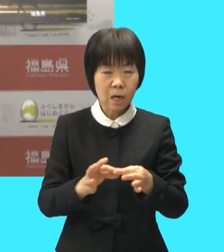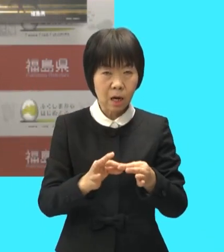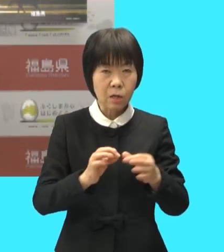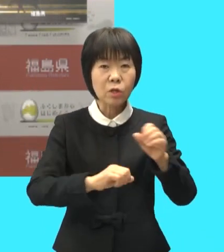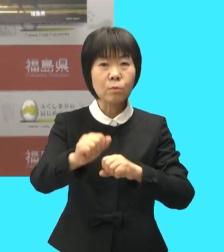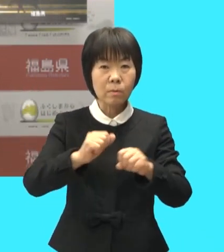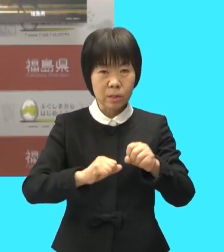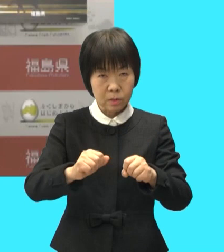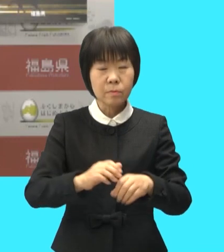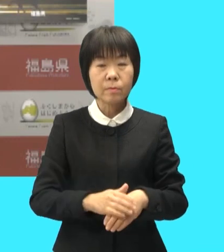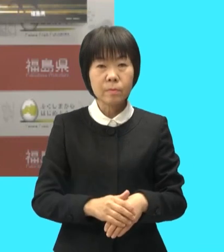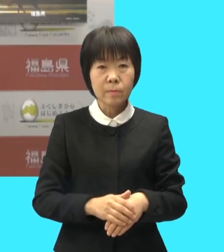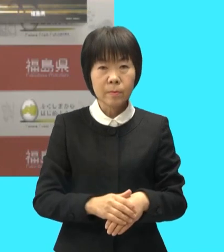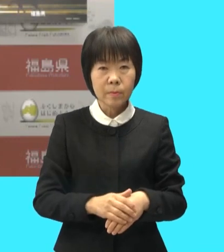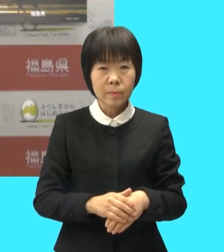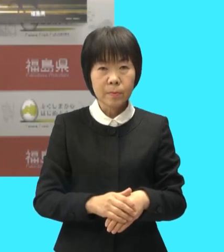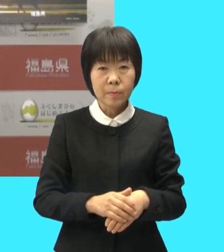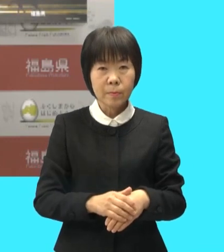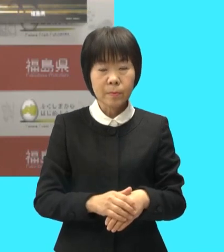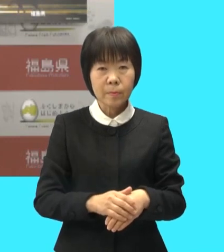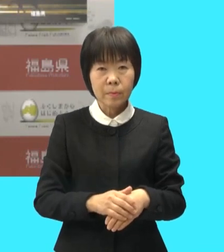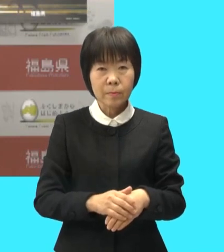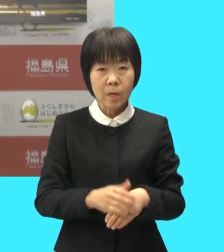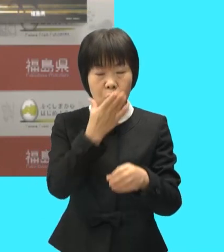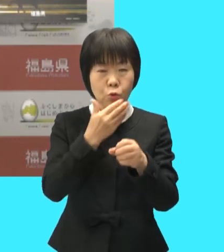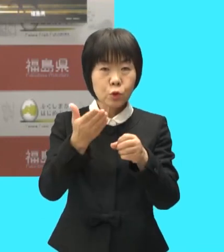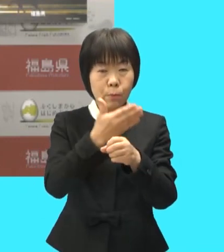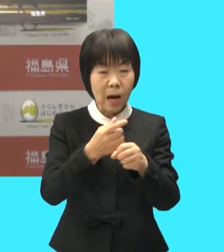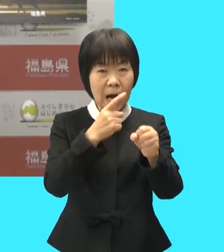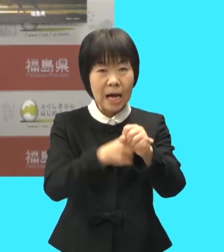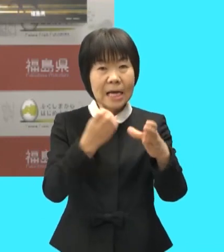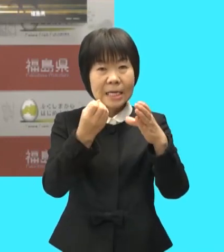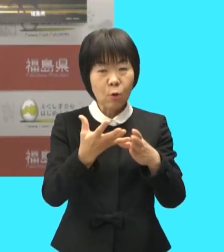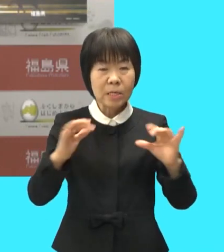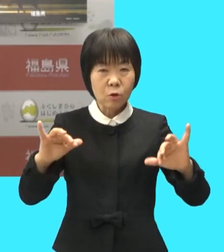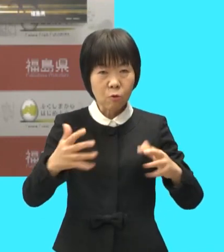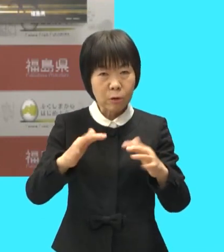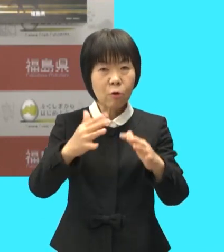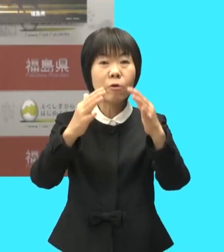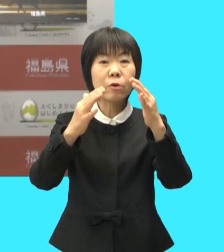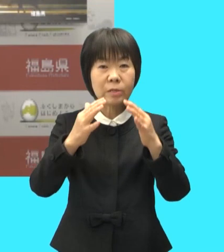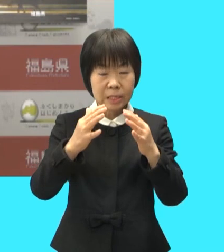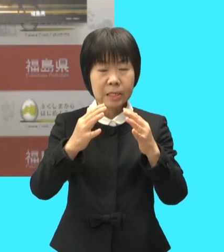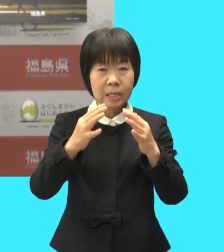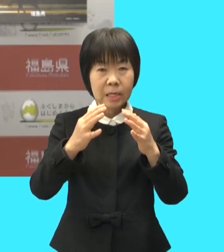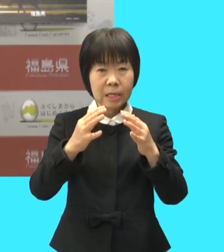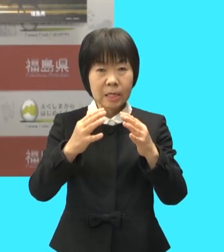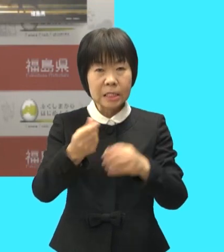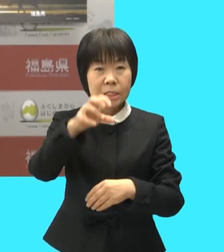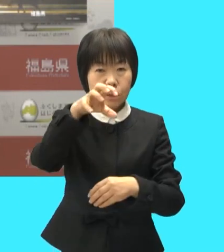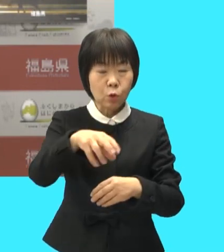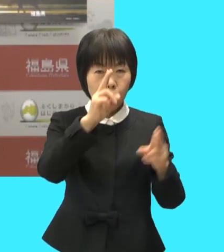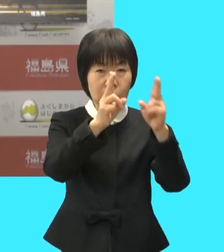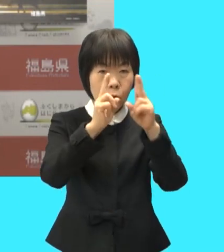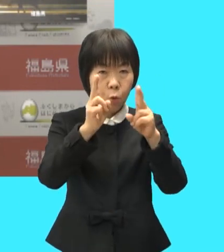組んでまいります。また、福島イノベーションコースト構想に、地元企